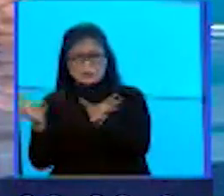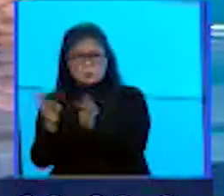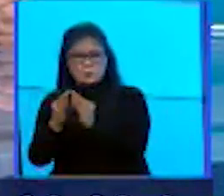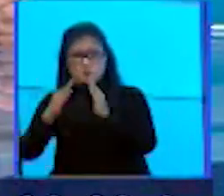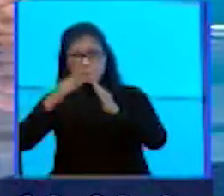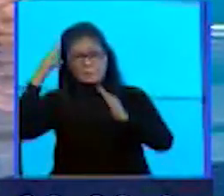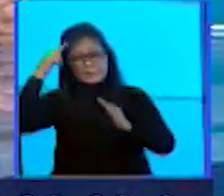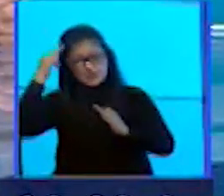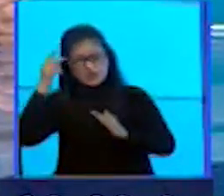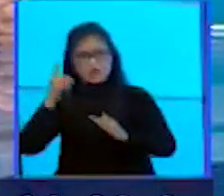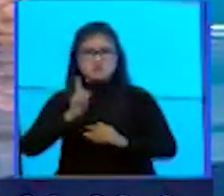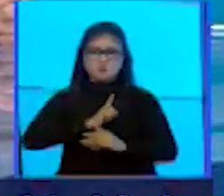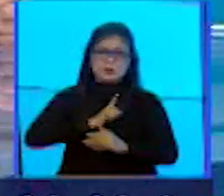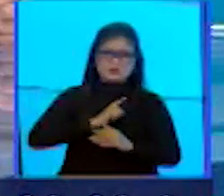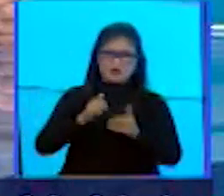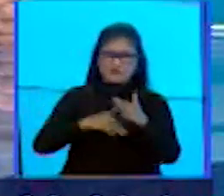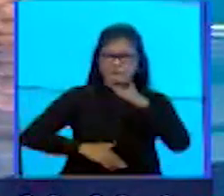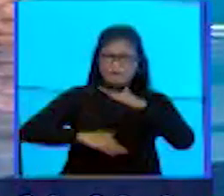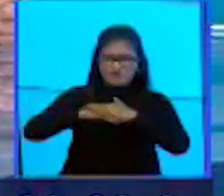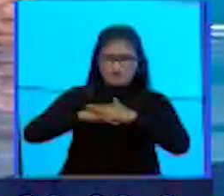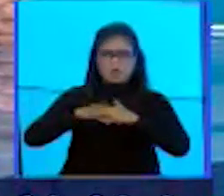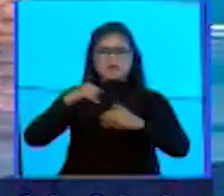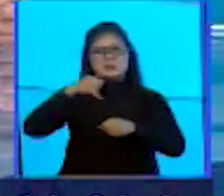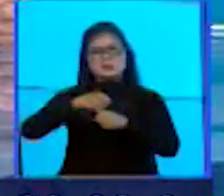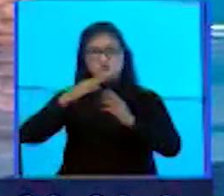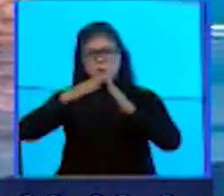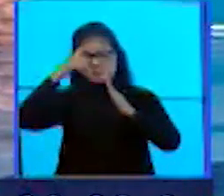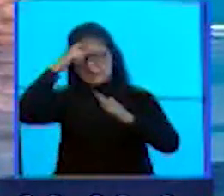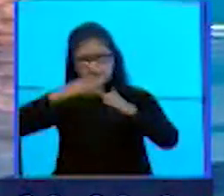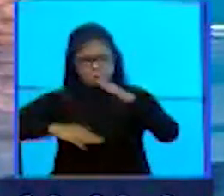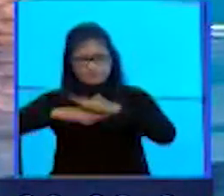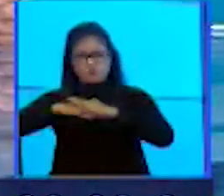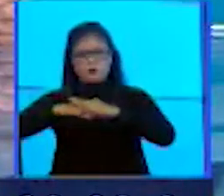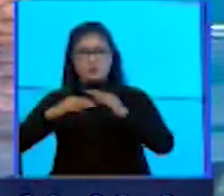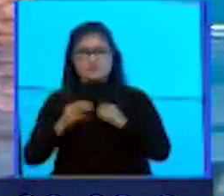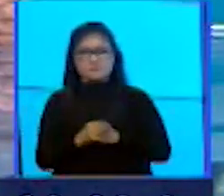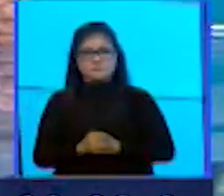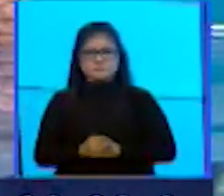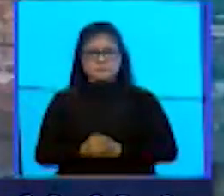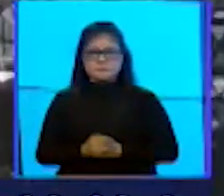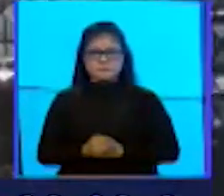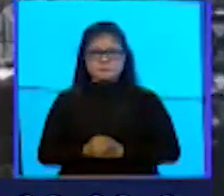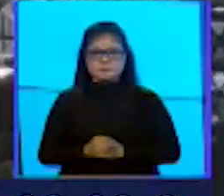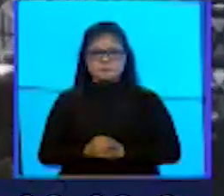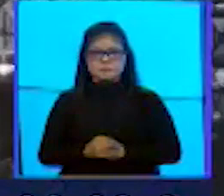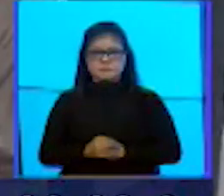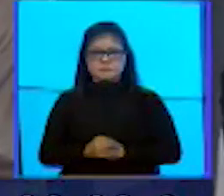swasta penuh. Tempat tidur tambahan sudah terisi penuh pasien COVID-19.